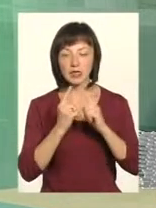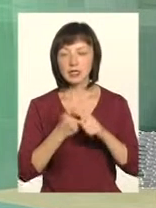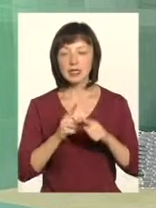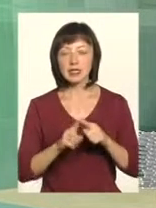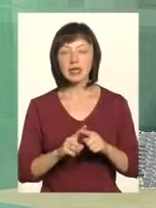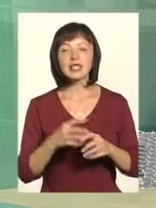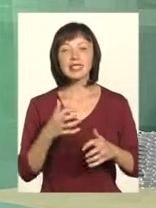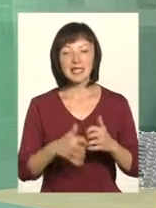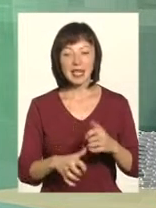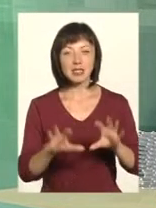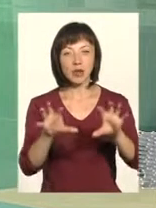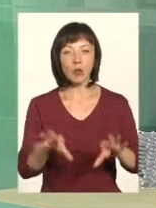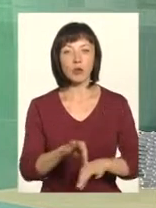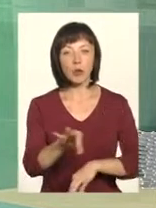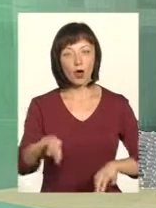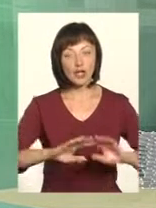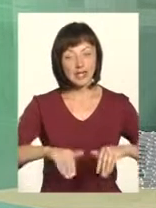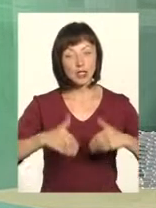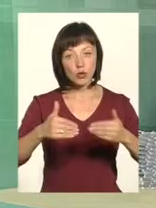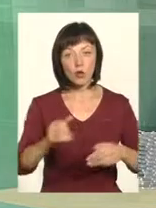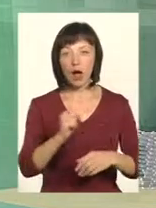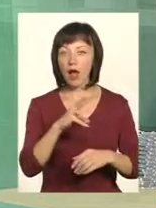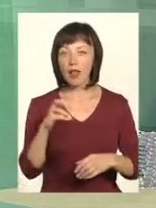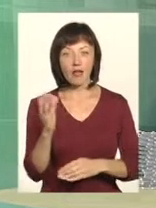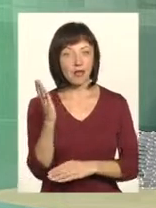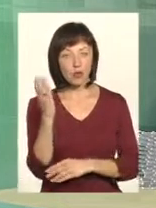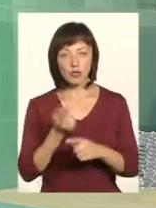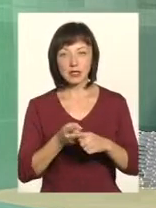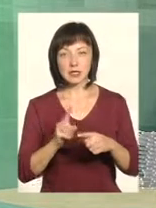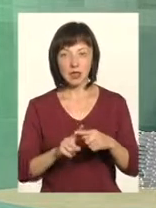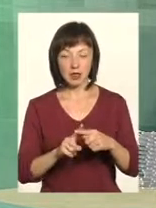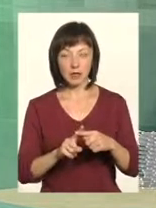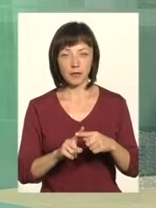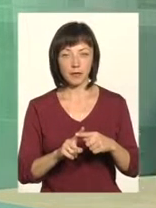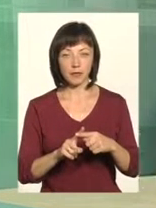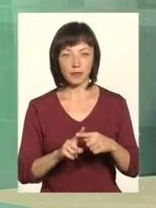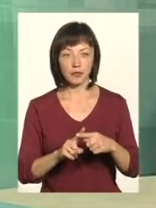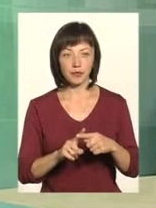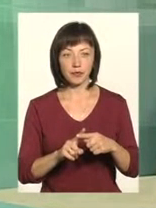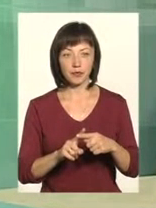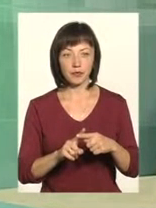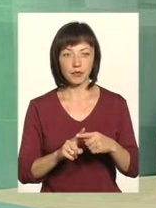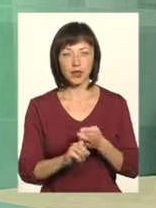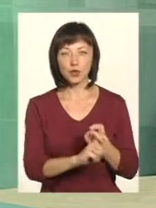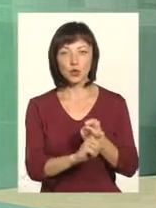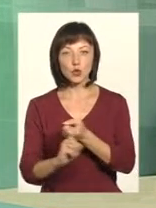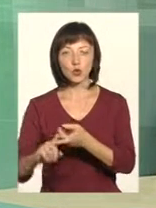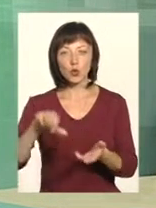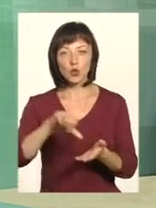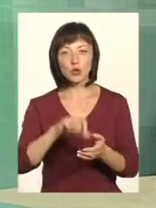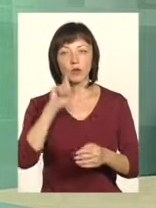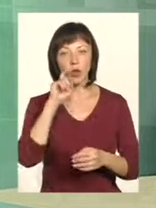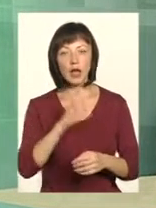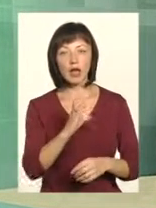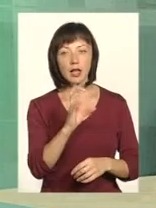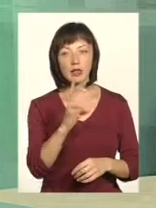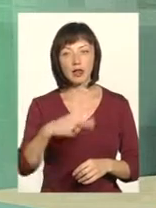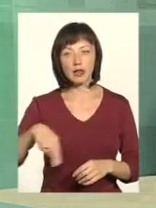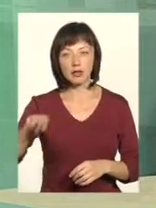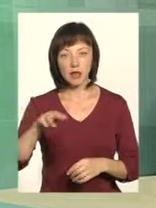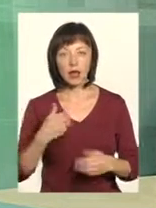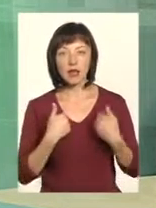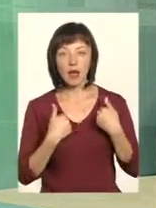законопроєктів, які ініційовані мною, але які не проголосовані, це законопроєкти, що стосуються участі України в СНД.